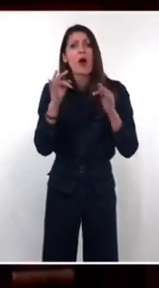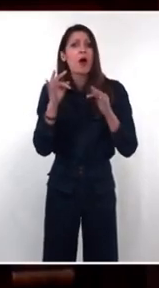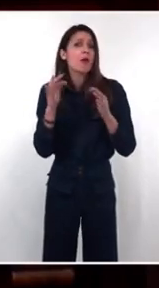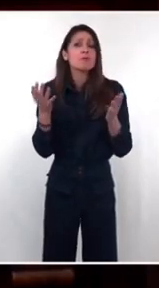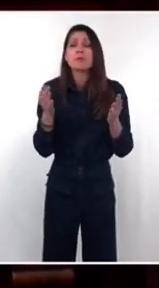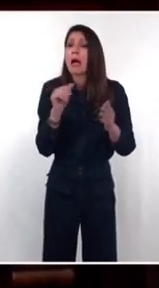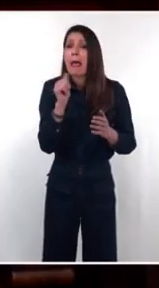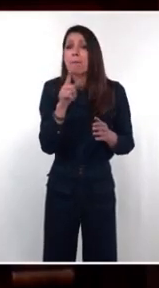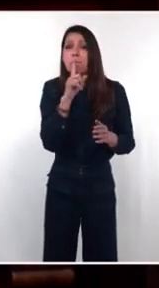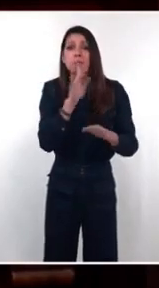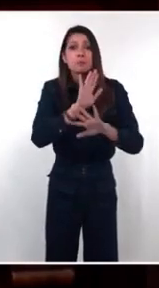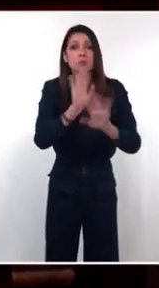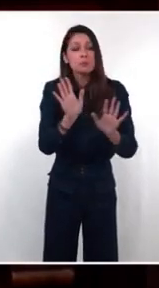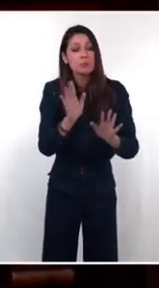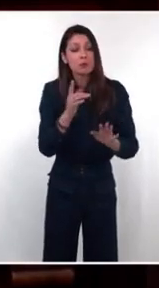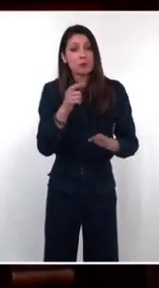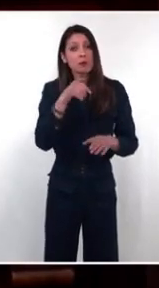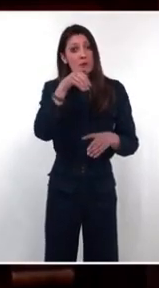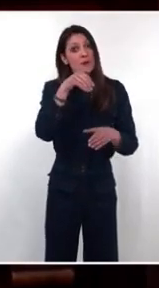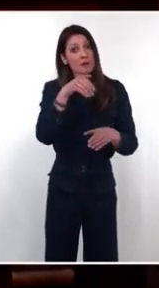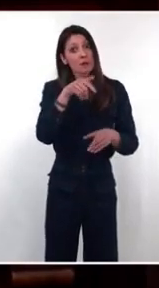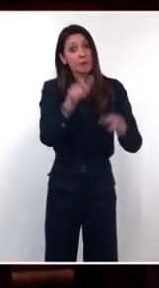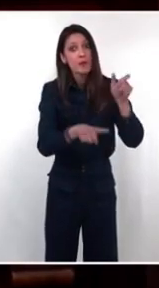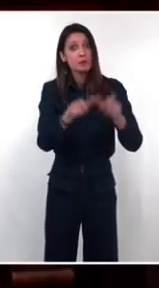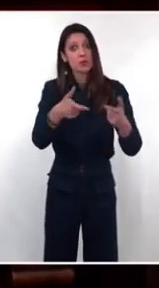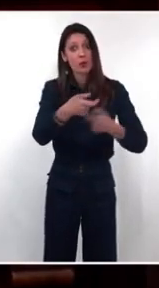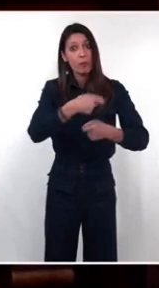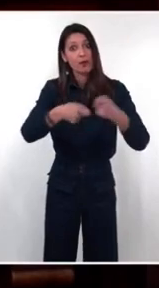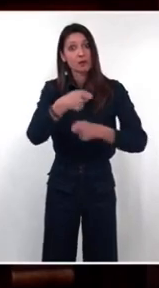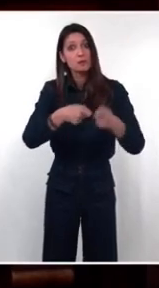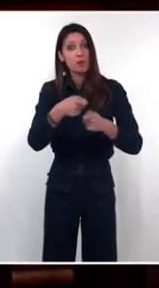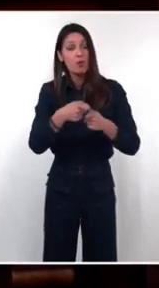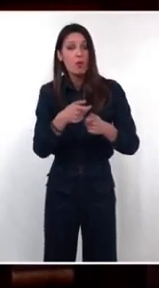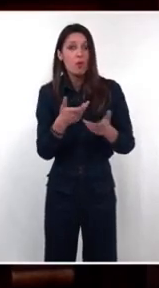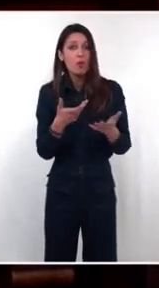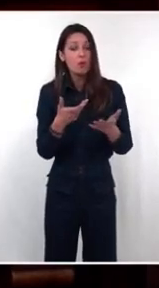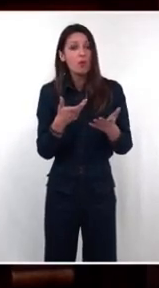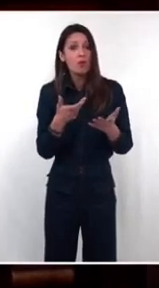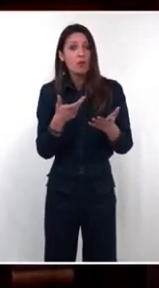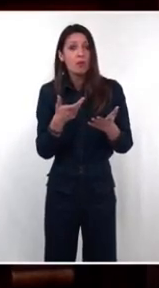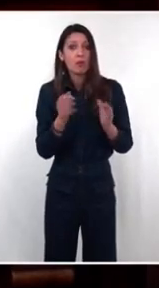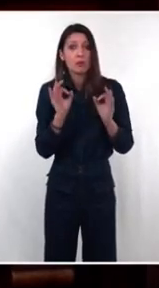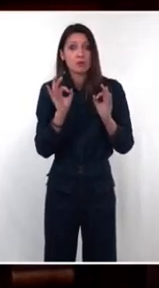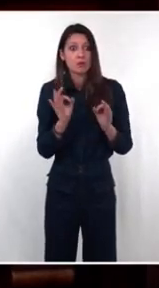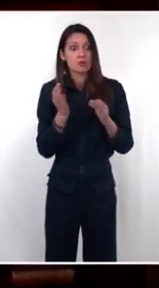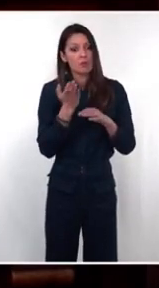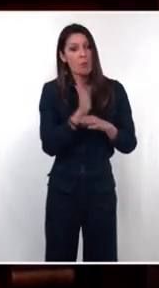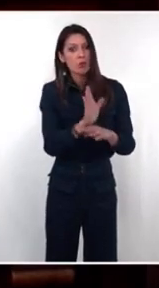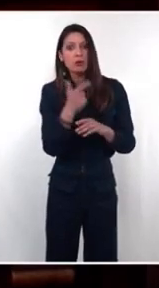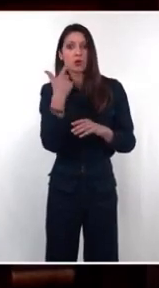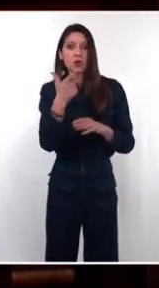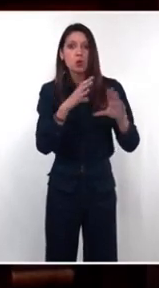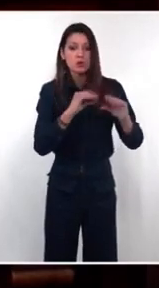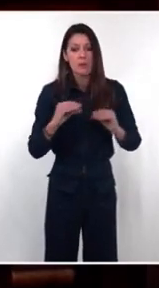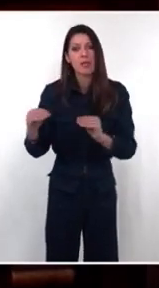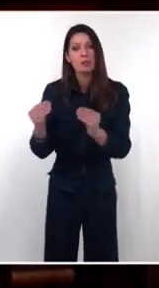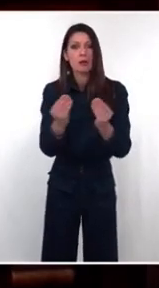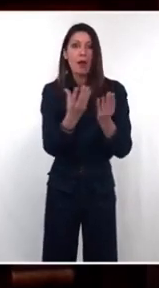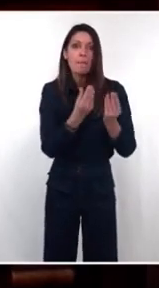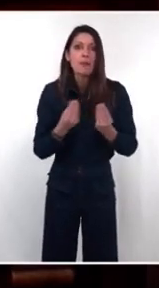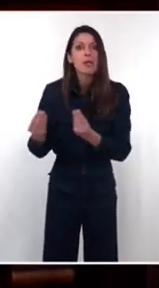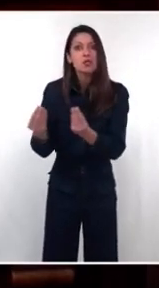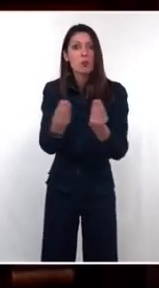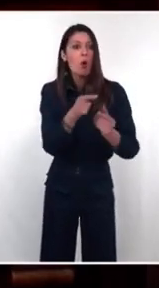pour certains d'entre eux, en particulier ceux situés sur les deux aménagements que notre collègue vient de montrer, ils souffrent, ils ont eu des pertes